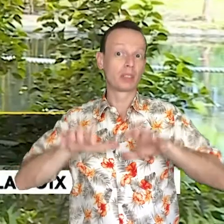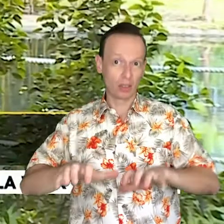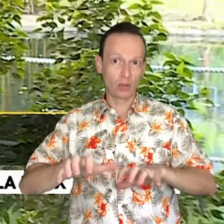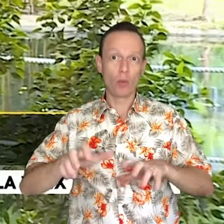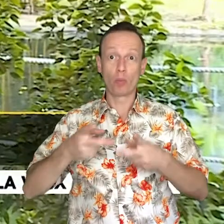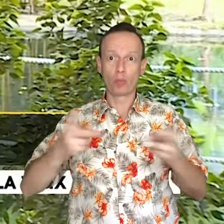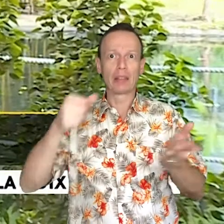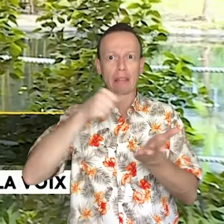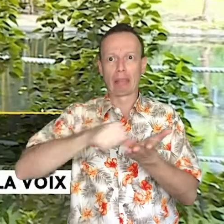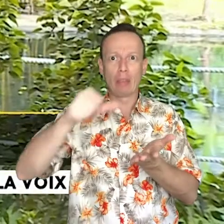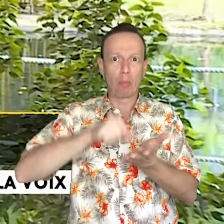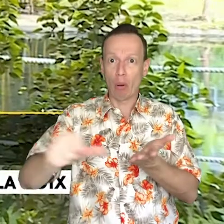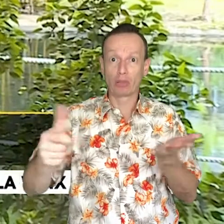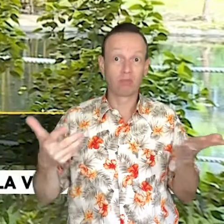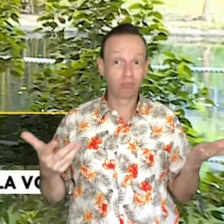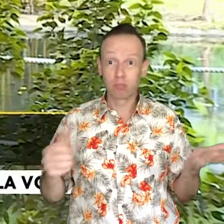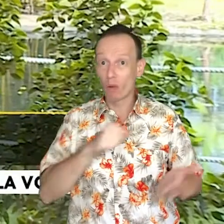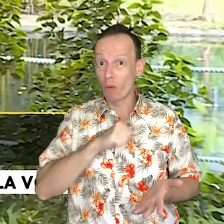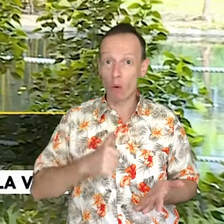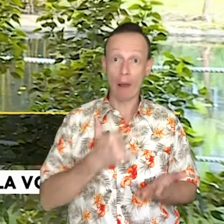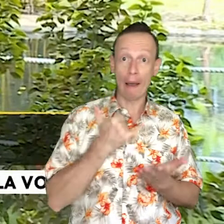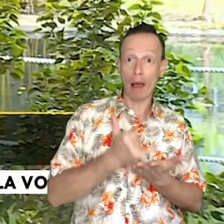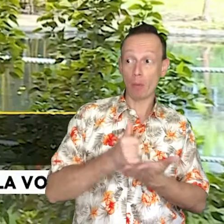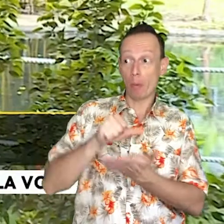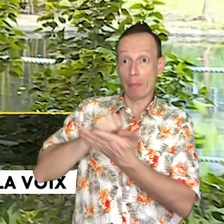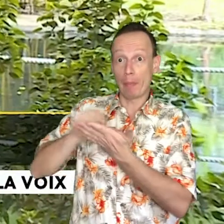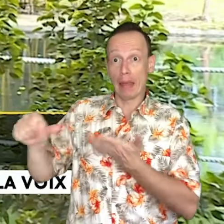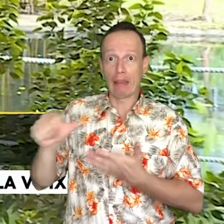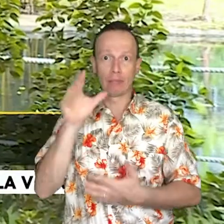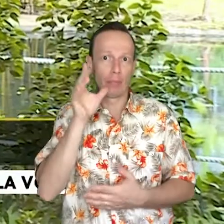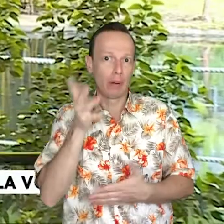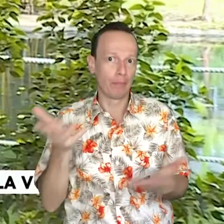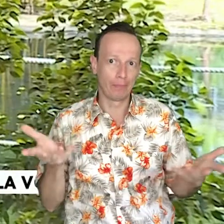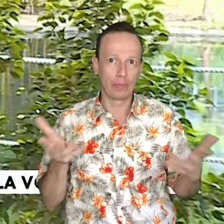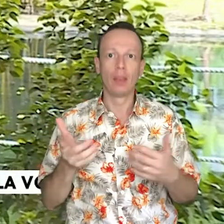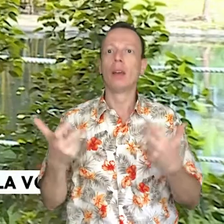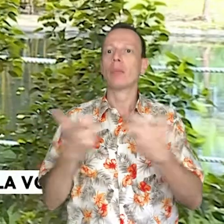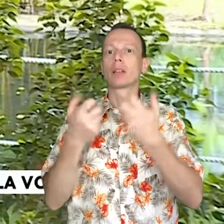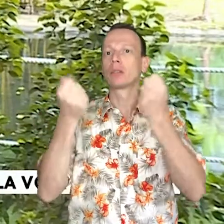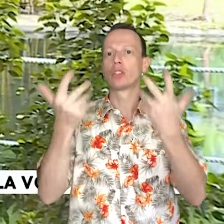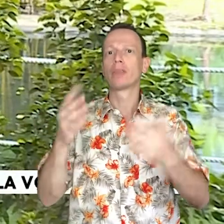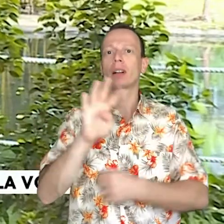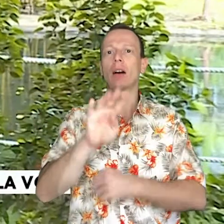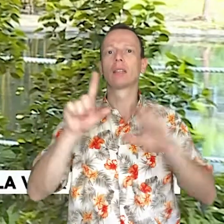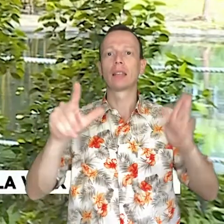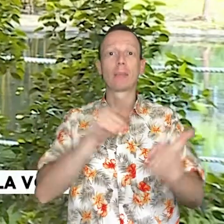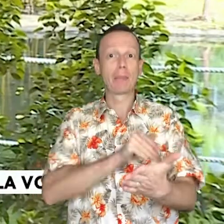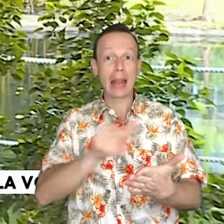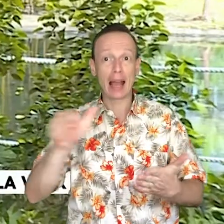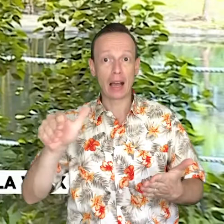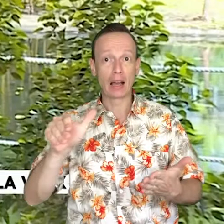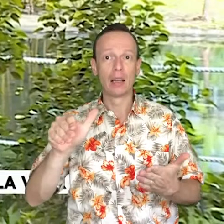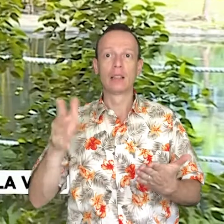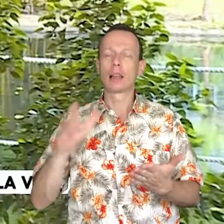avec des dépenses publiques qui ne peuvent plus être financées par l'impôt des contribuables polynésiens. J'ai cité un chiffre,